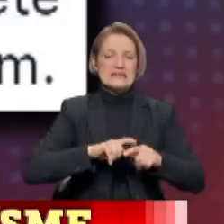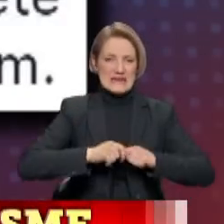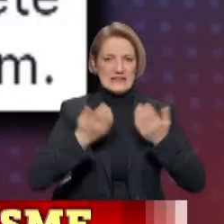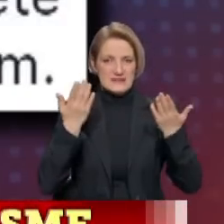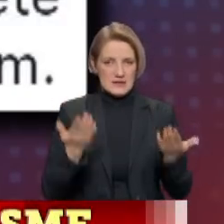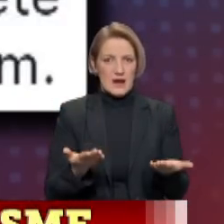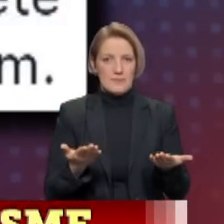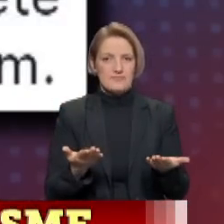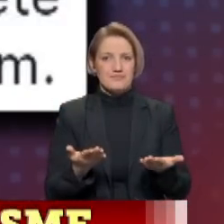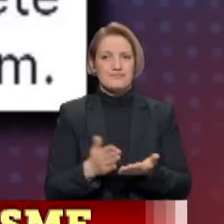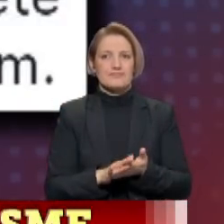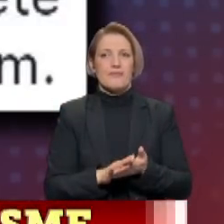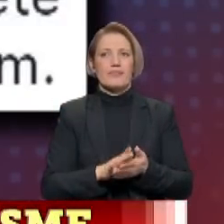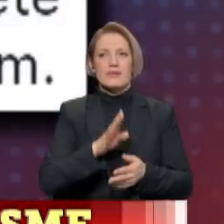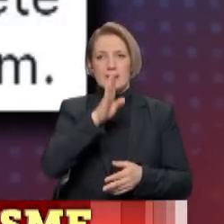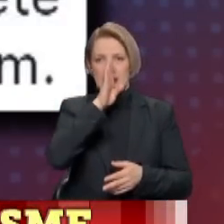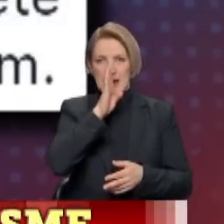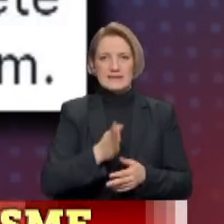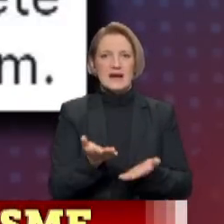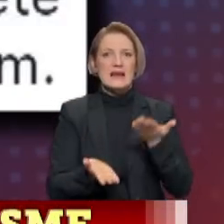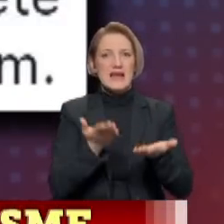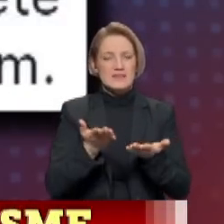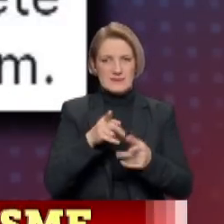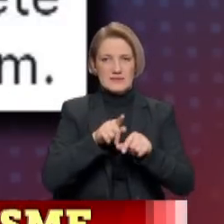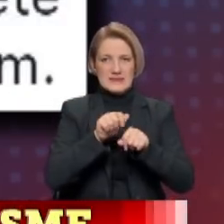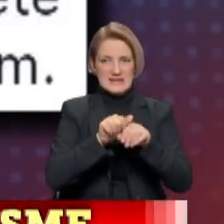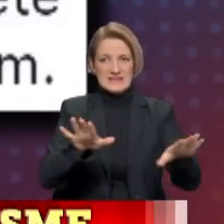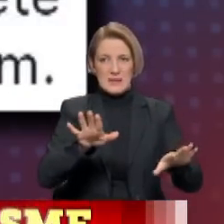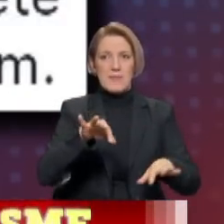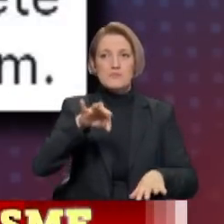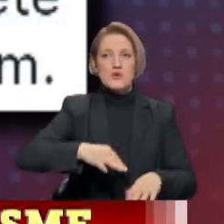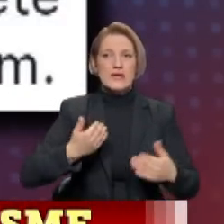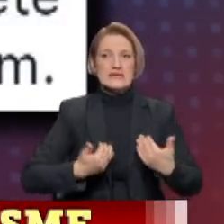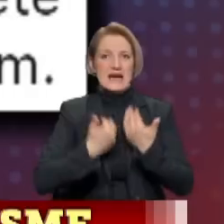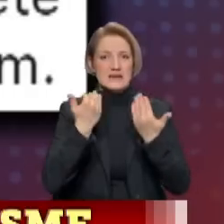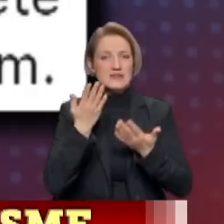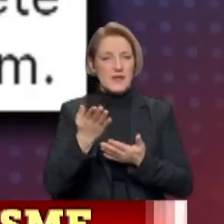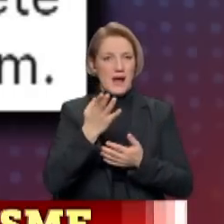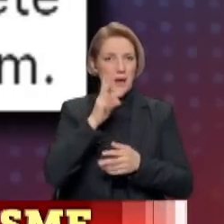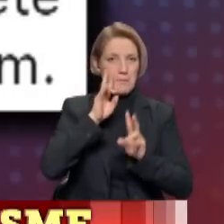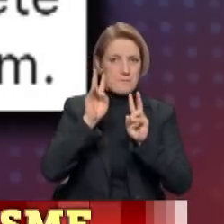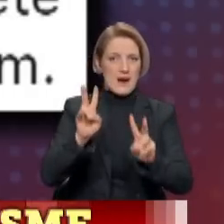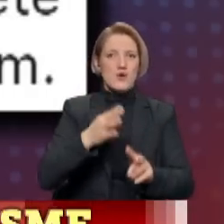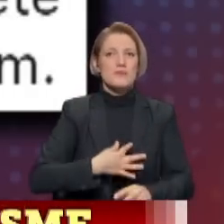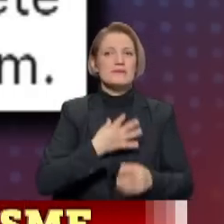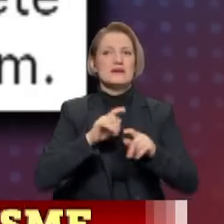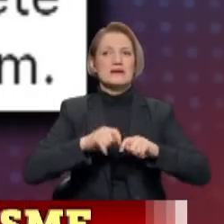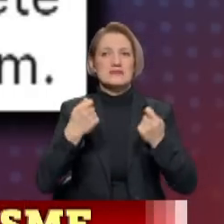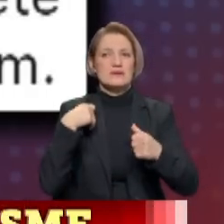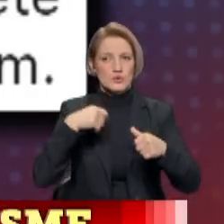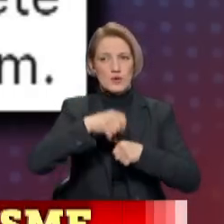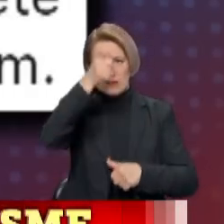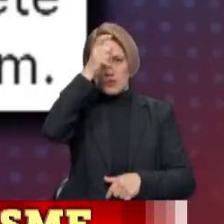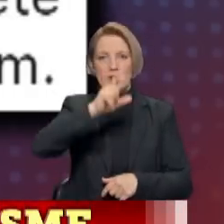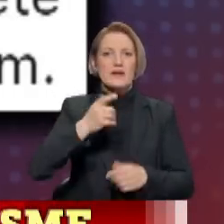da, adalet sistemi ve bugünkü yargının haline bakarak ümidimiz kırılsa da yine Türkiye'de hukuk